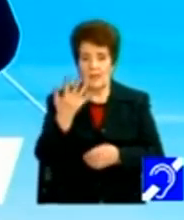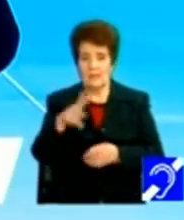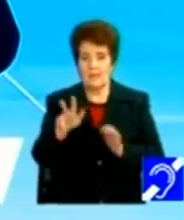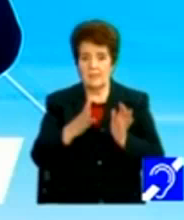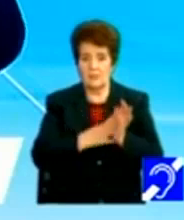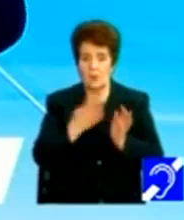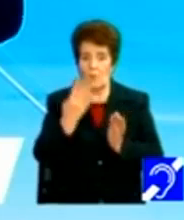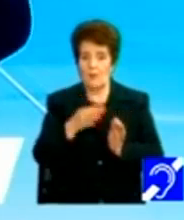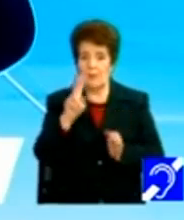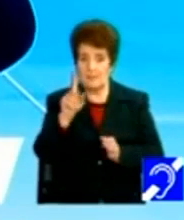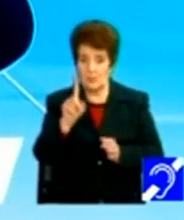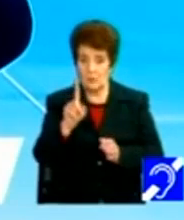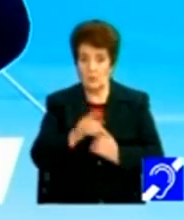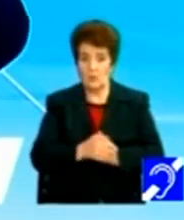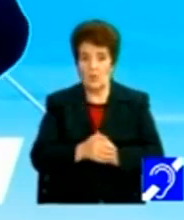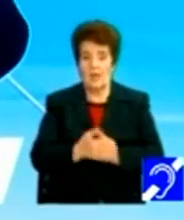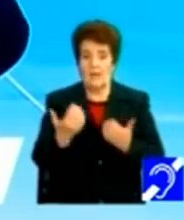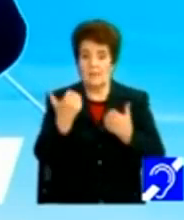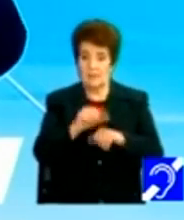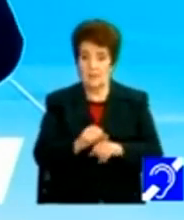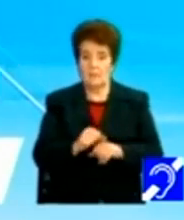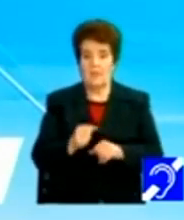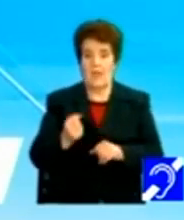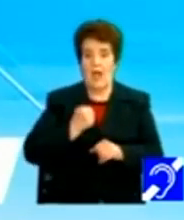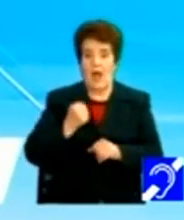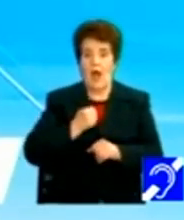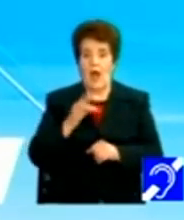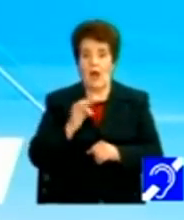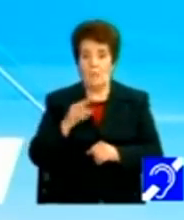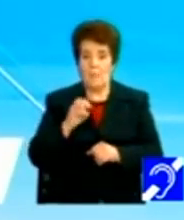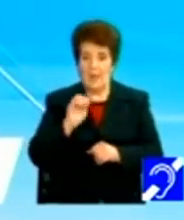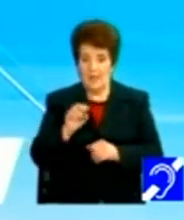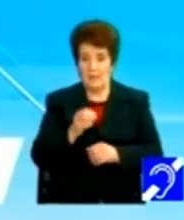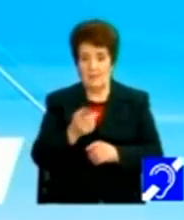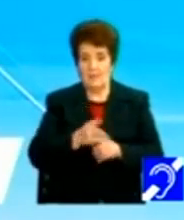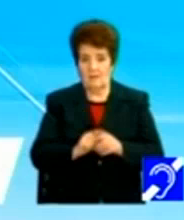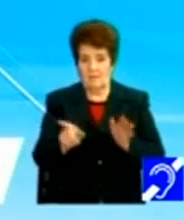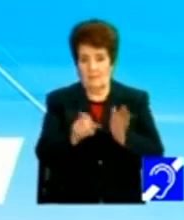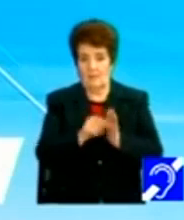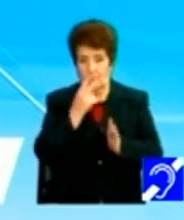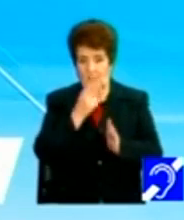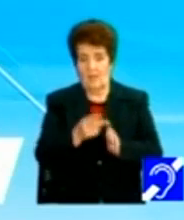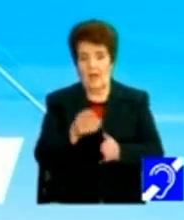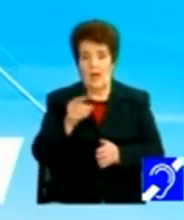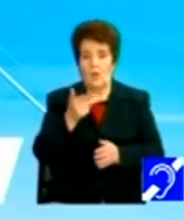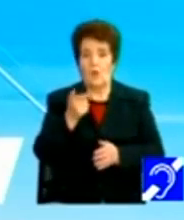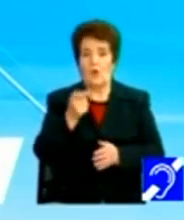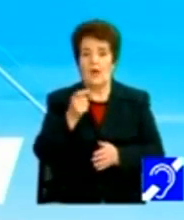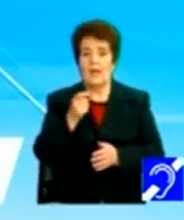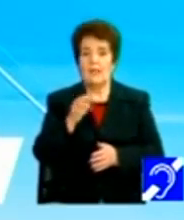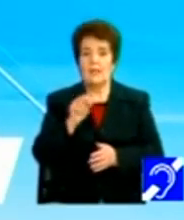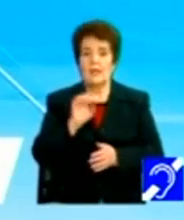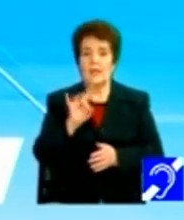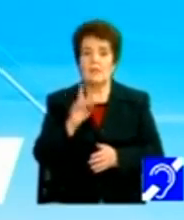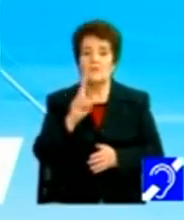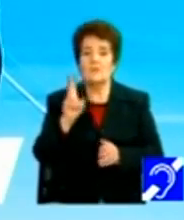până în 41. Și a făcut și schimb de armament și de muniții și de toate. Iată aici la braț Molotov cu Hitler. Cine a mai stat la braț